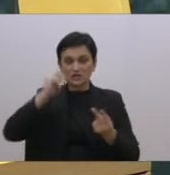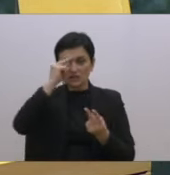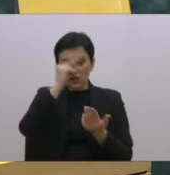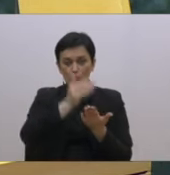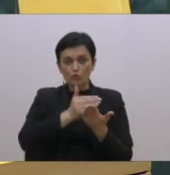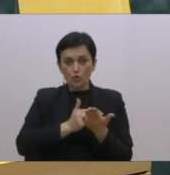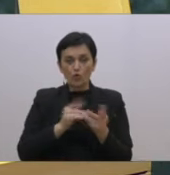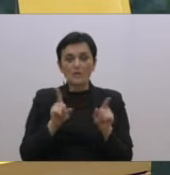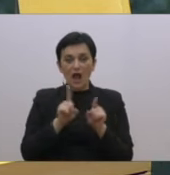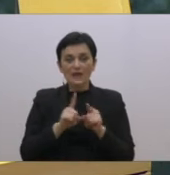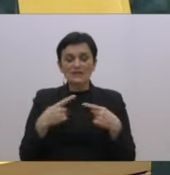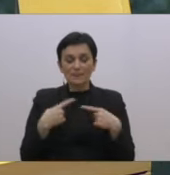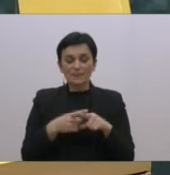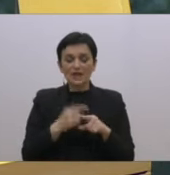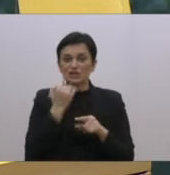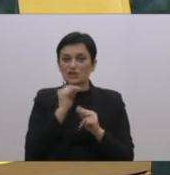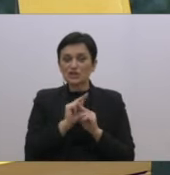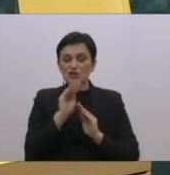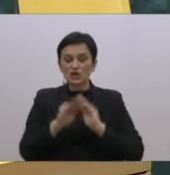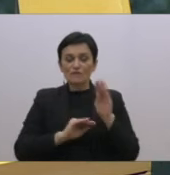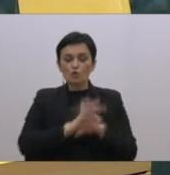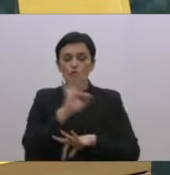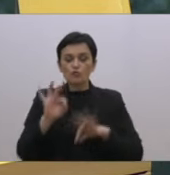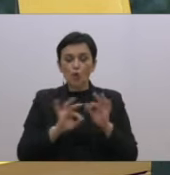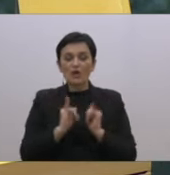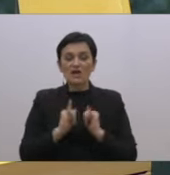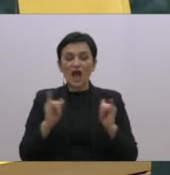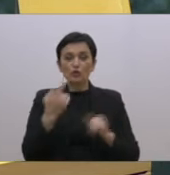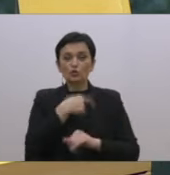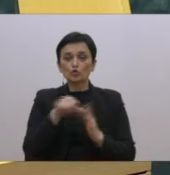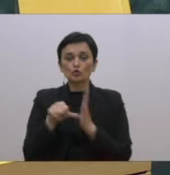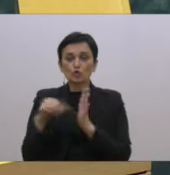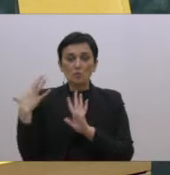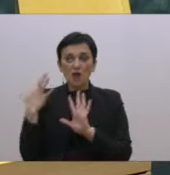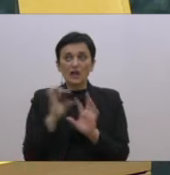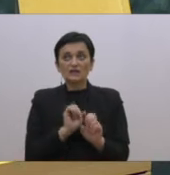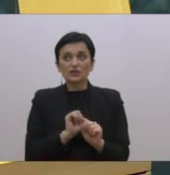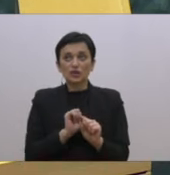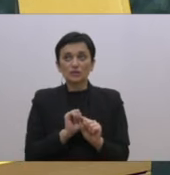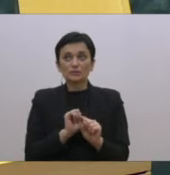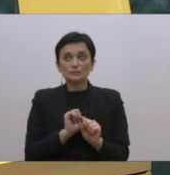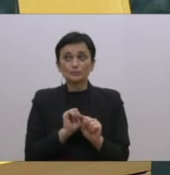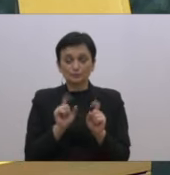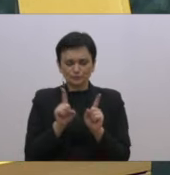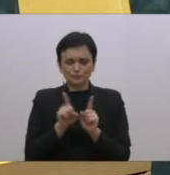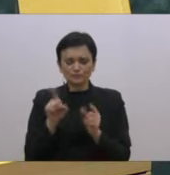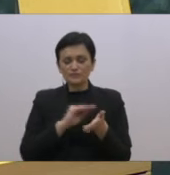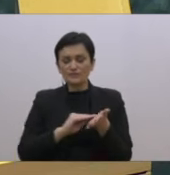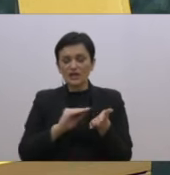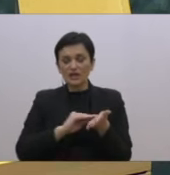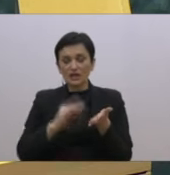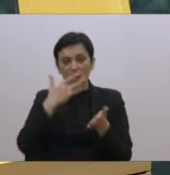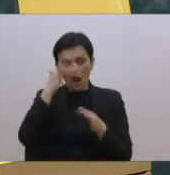პროგრამები, ასევე ტექნიკური და ინფრასტრუქტურული პროექტების განვითარება დონორების მხარდაჭერით. ასევე გიწერიათ, რომ